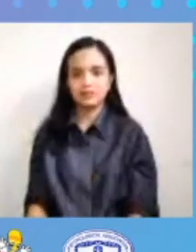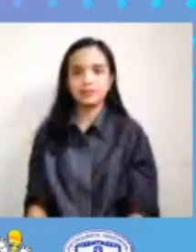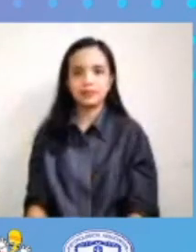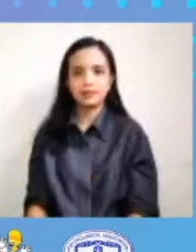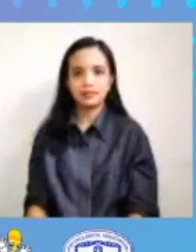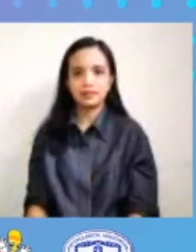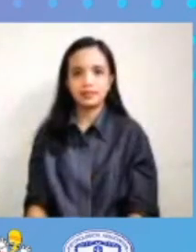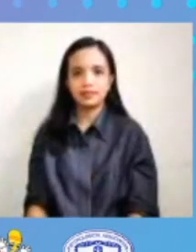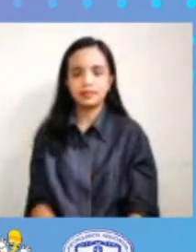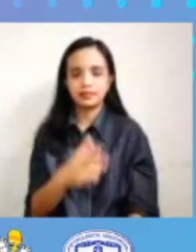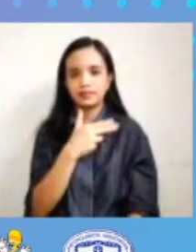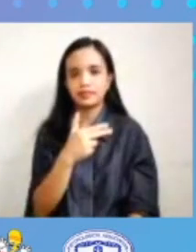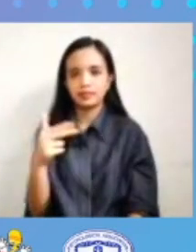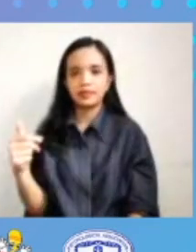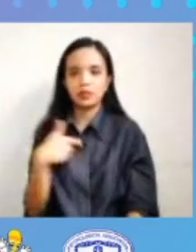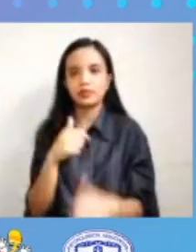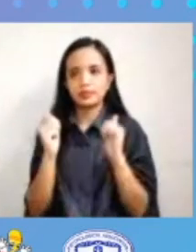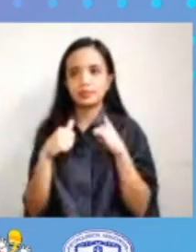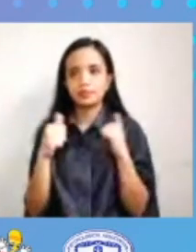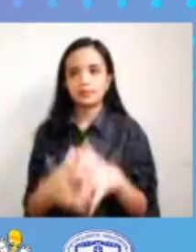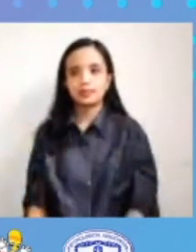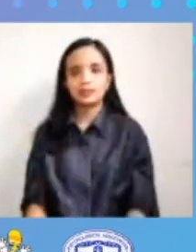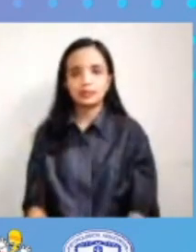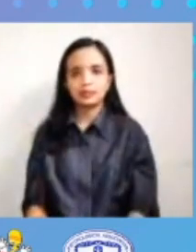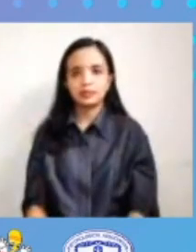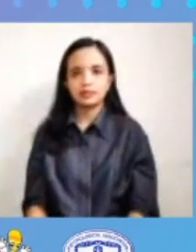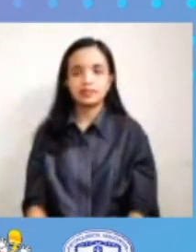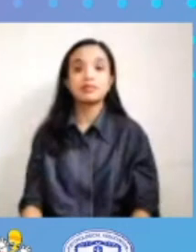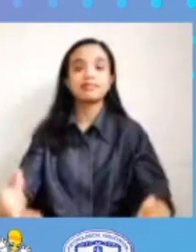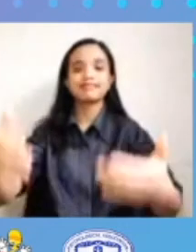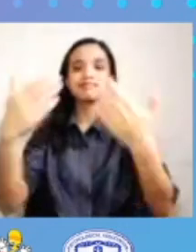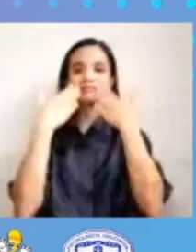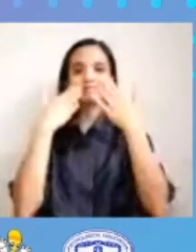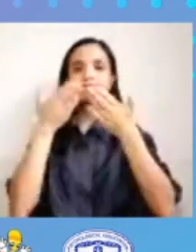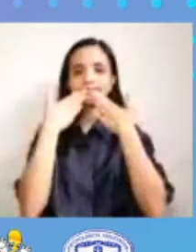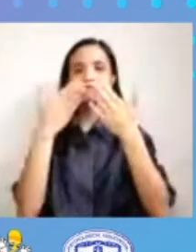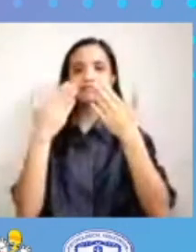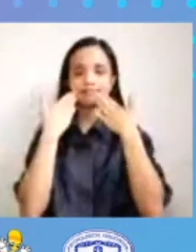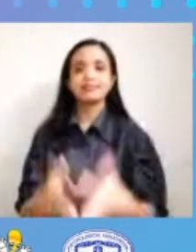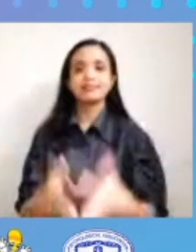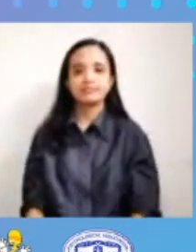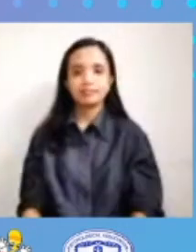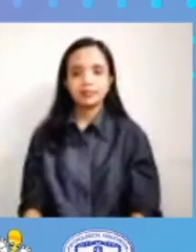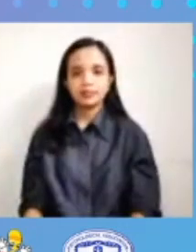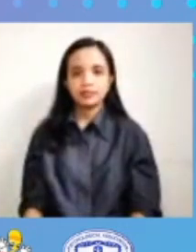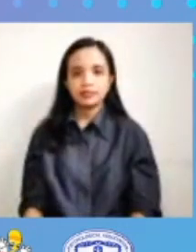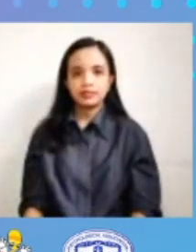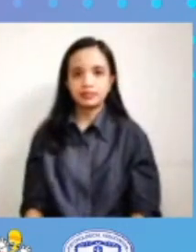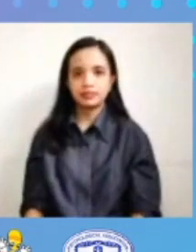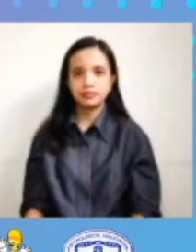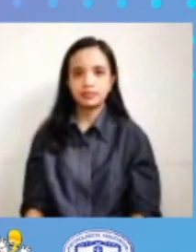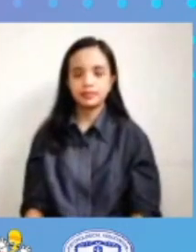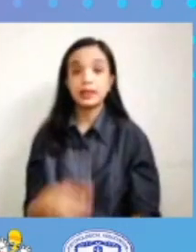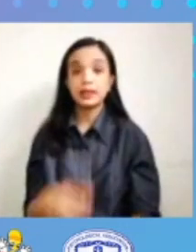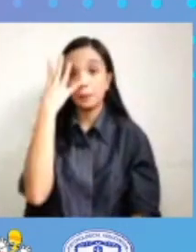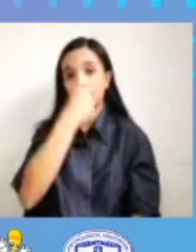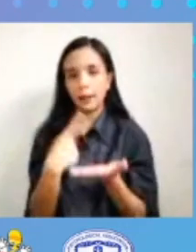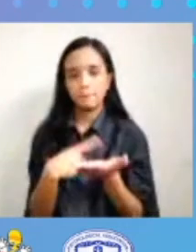rising sun. Look more at yellow colors. Yung mga ganon, di ba? These are some of the ways on how you can add spice